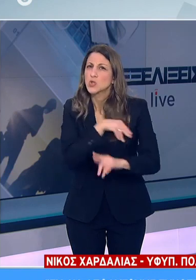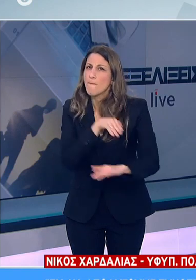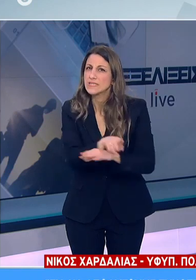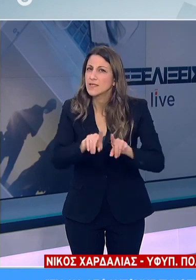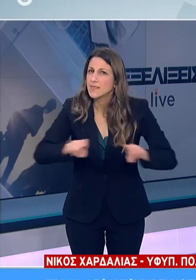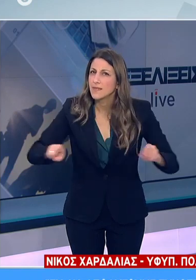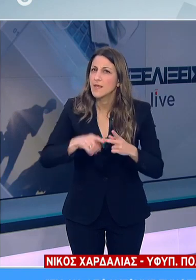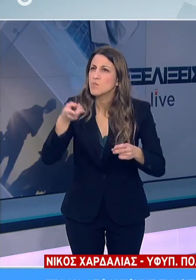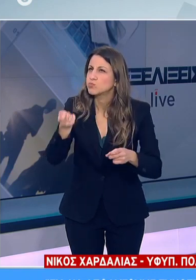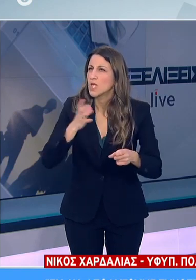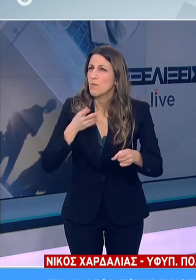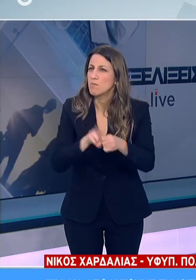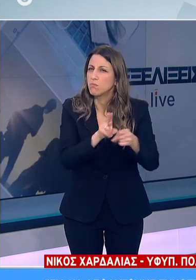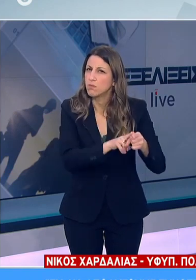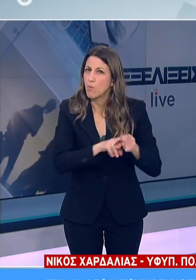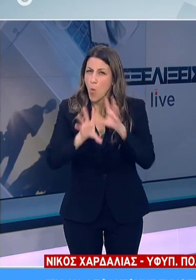στους θανάτους και,